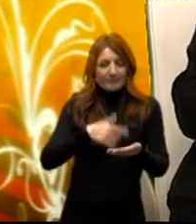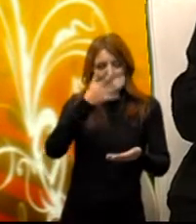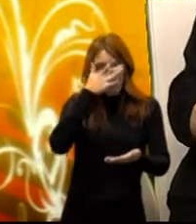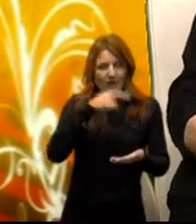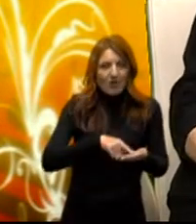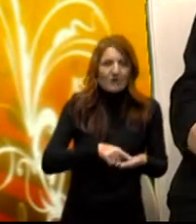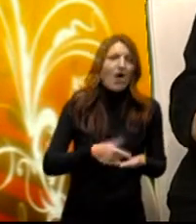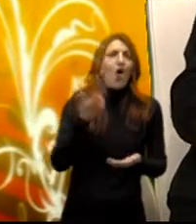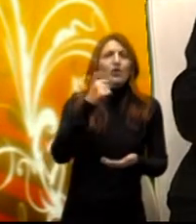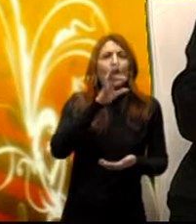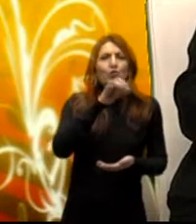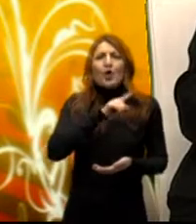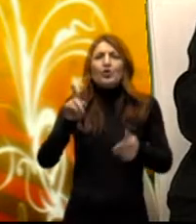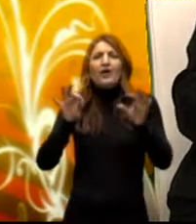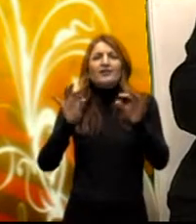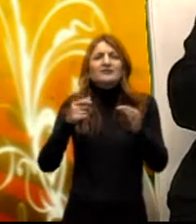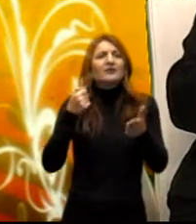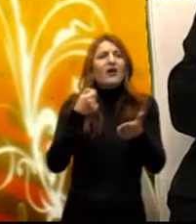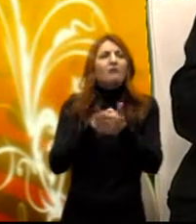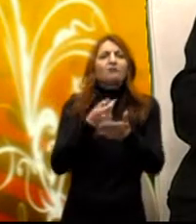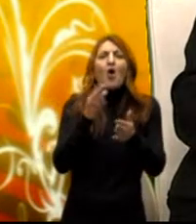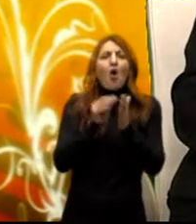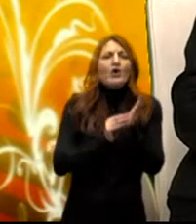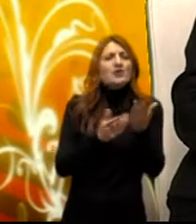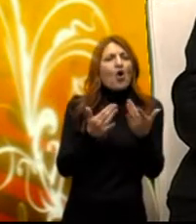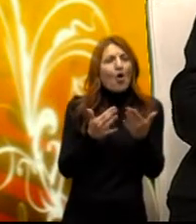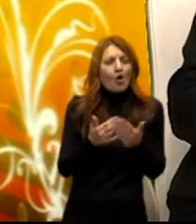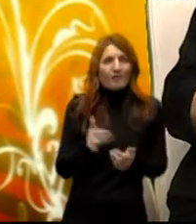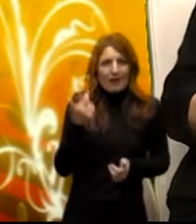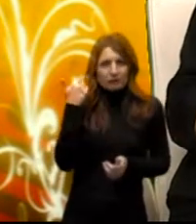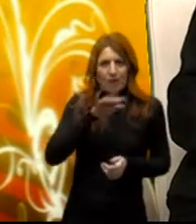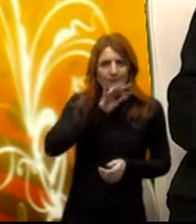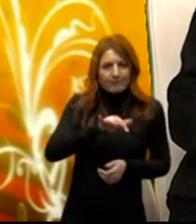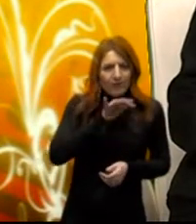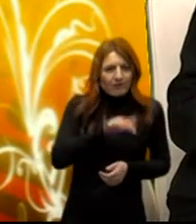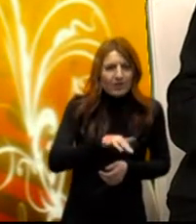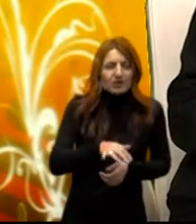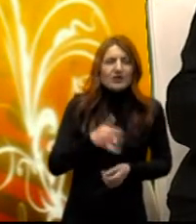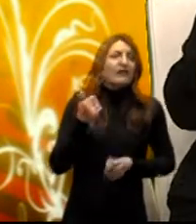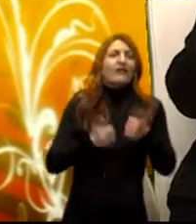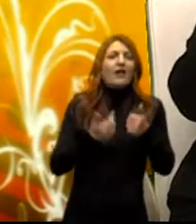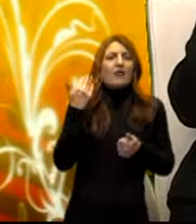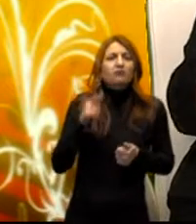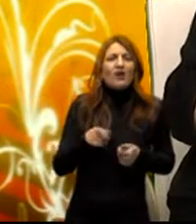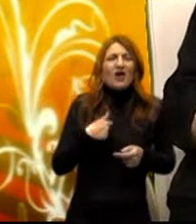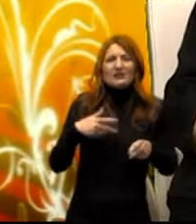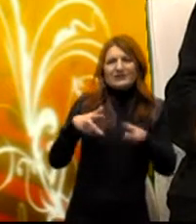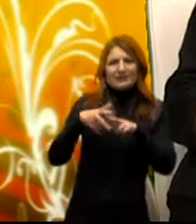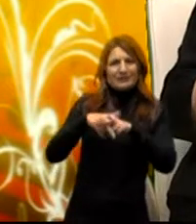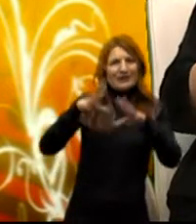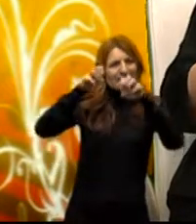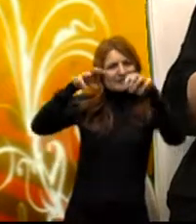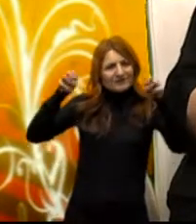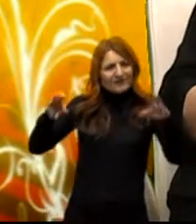je bila od 0 do 10 to graduirati, da li je bilo povraćanja, da li smo imali neke fenomene, da li nam je smetalo